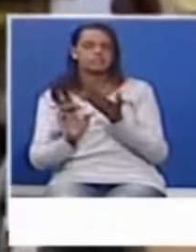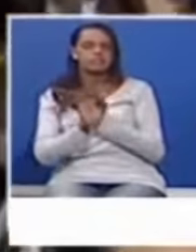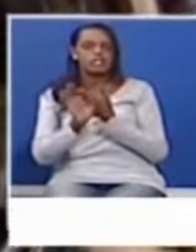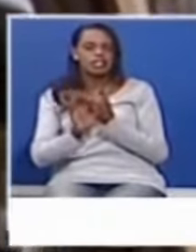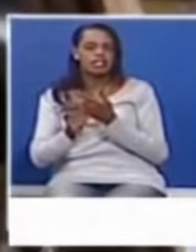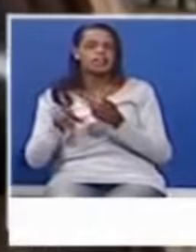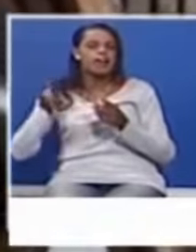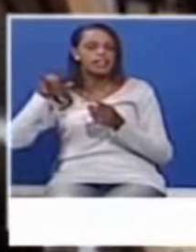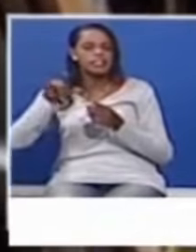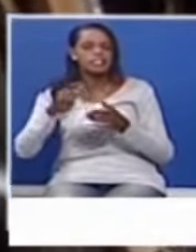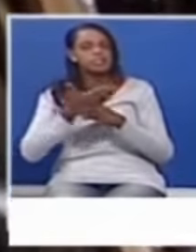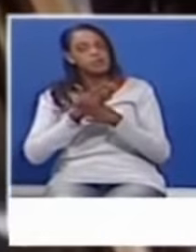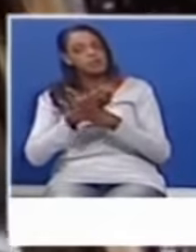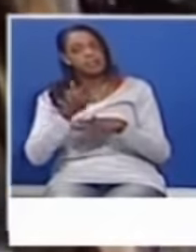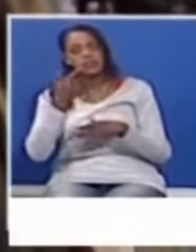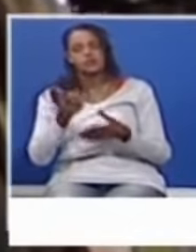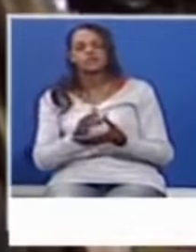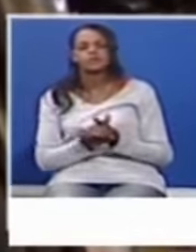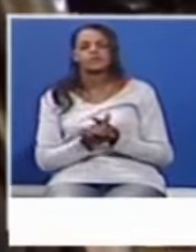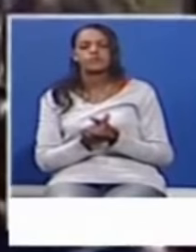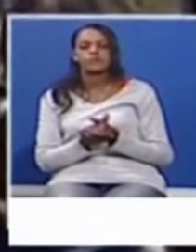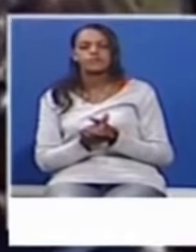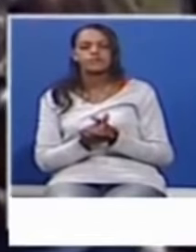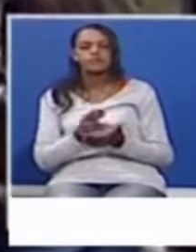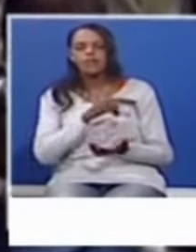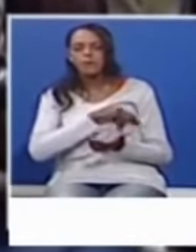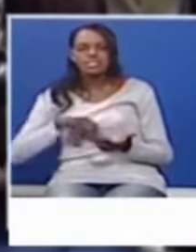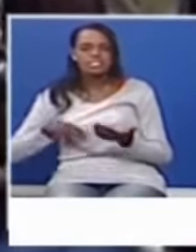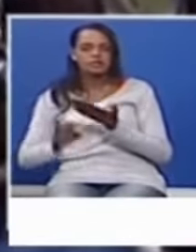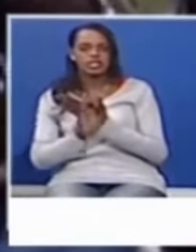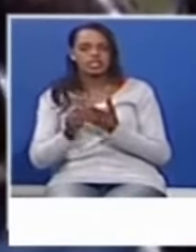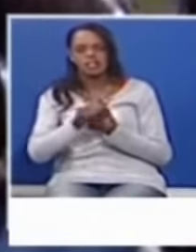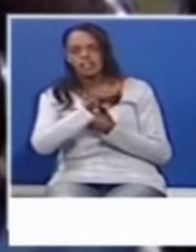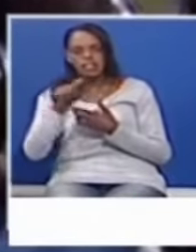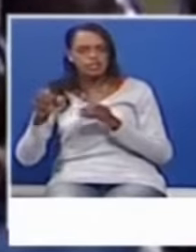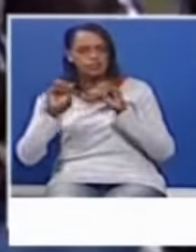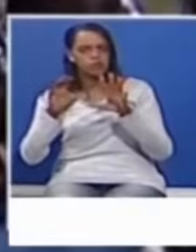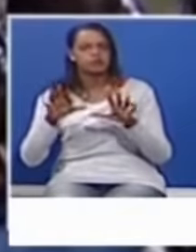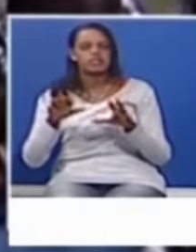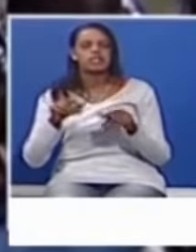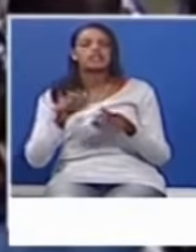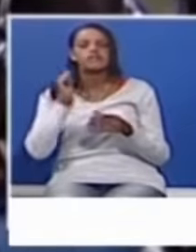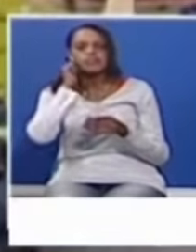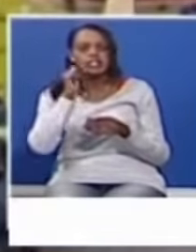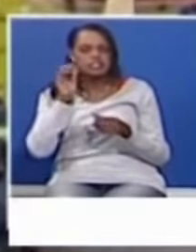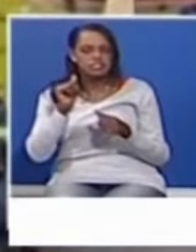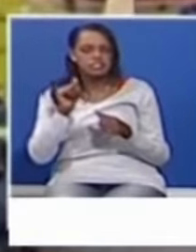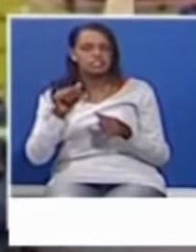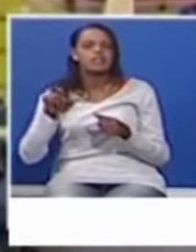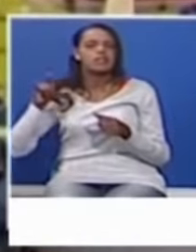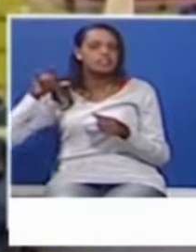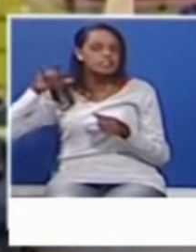اير وتهدراو لممد كمزي جمرة تقاليحو منيستر مكلهال ايران ابزرغو حبريتا فريات نايتن كوسر